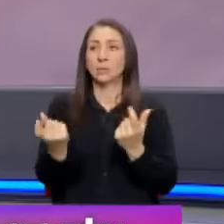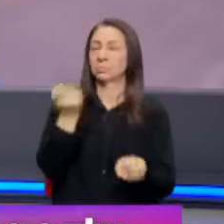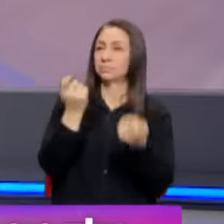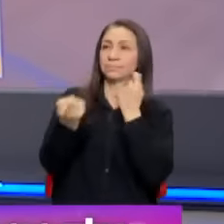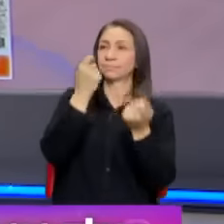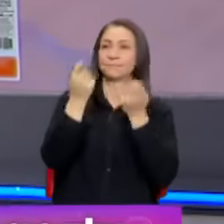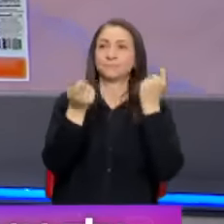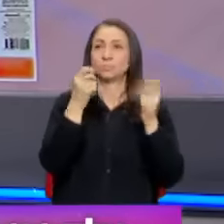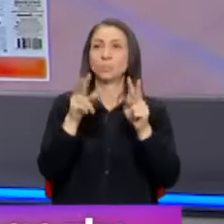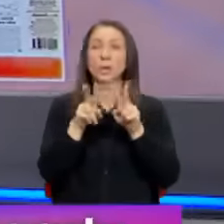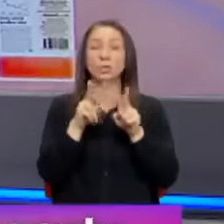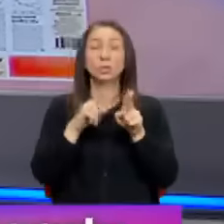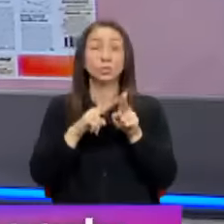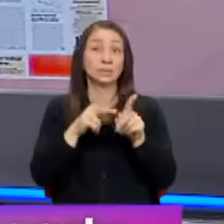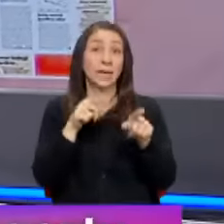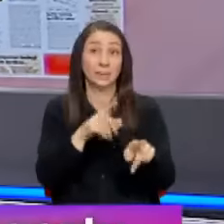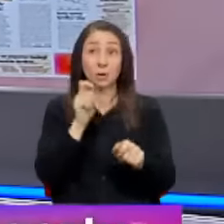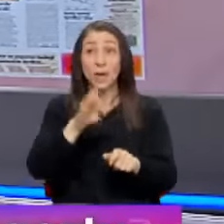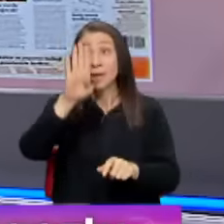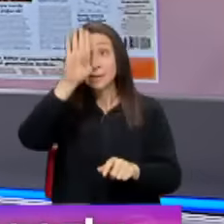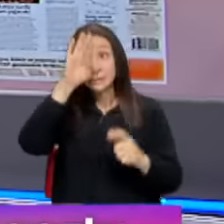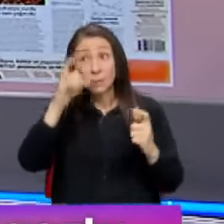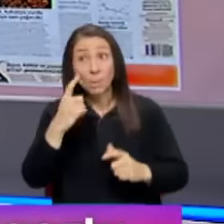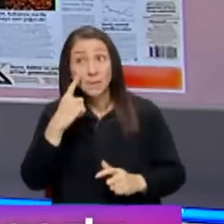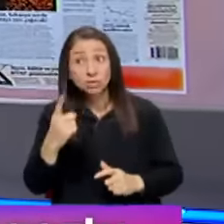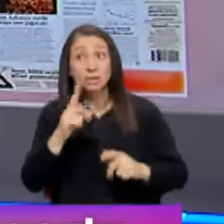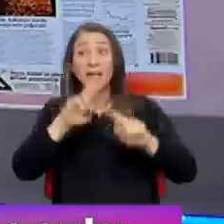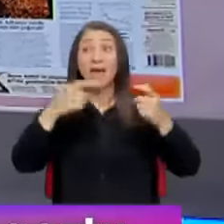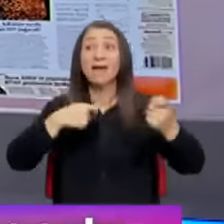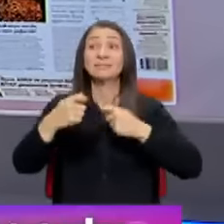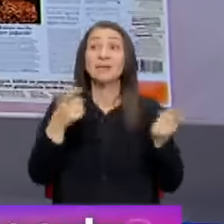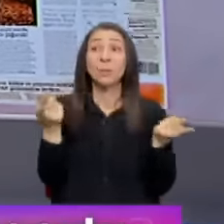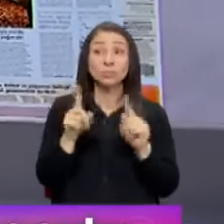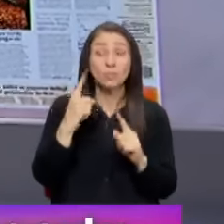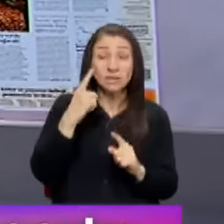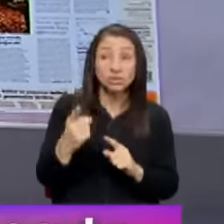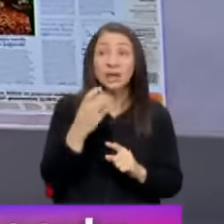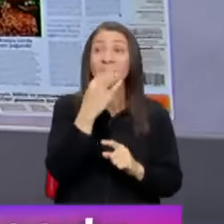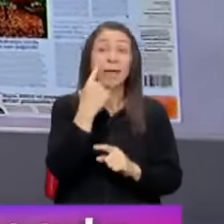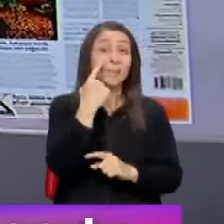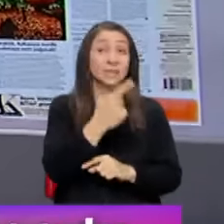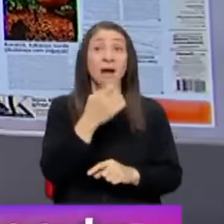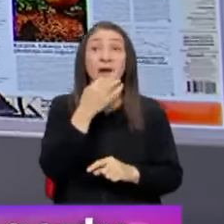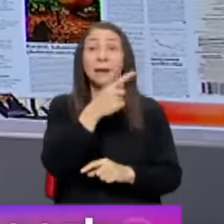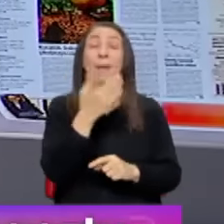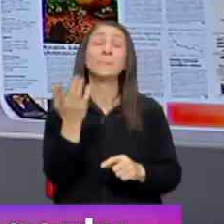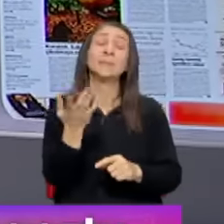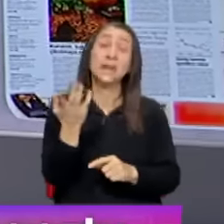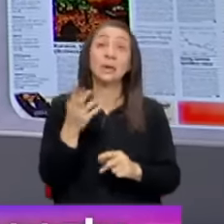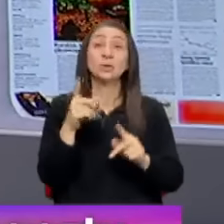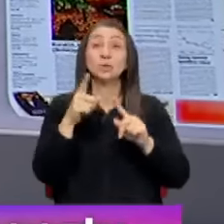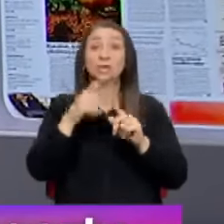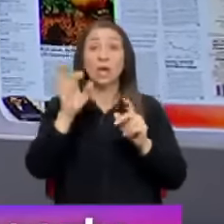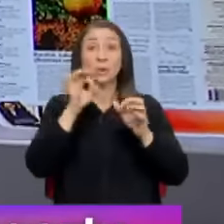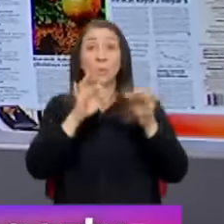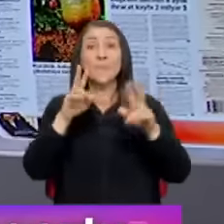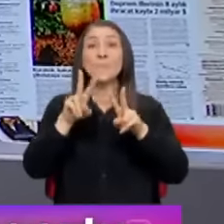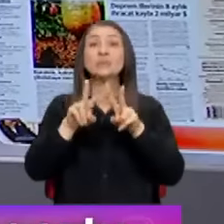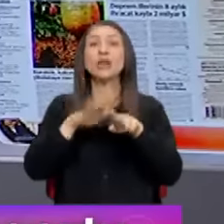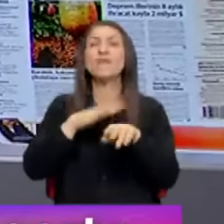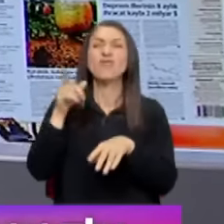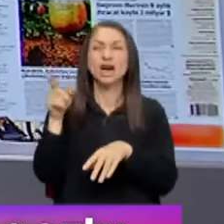Murat Kurum'u takip ediyor. İstanbul'a bakacağız, esnafla buluşmalara bakacağız, Ankara'ya bakacağız. Ankara'da mesela Turgut Altınok, Mansur